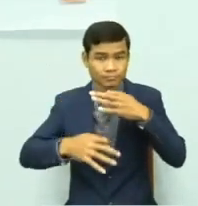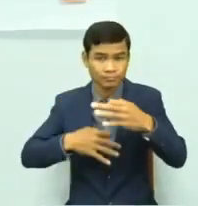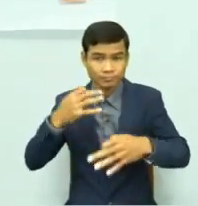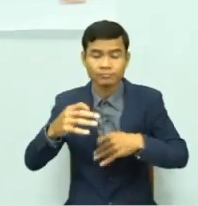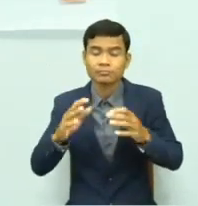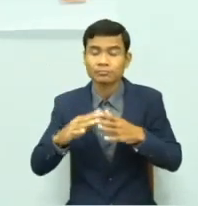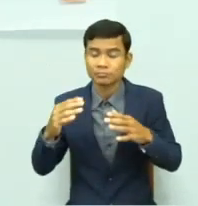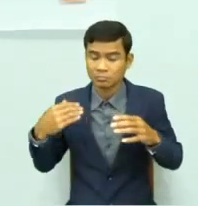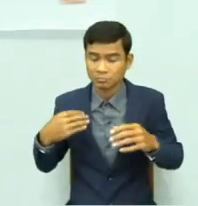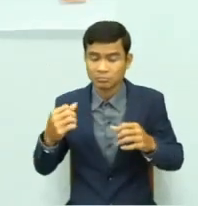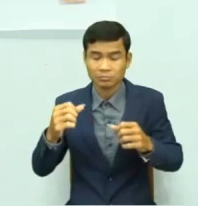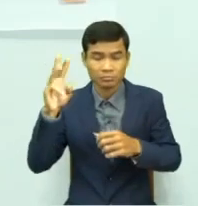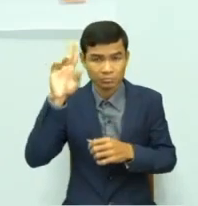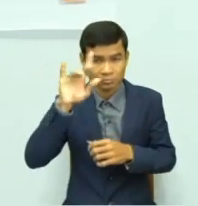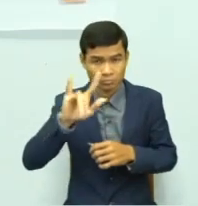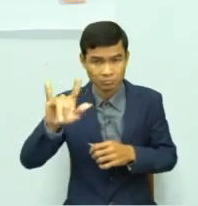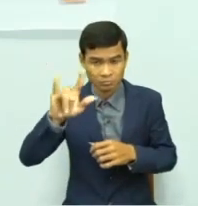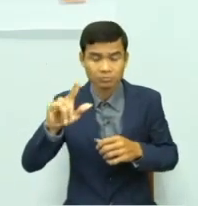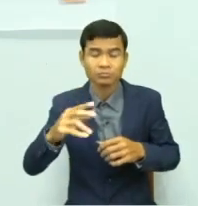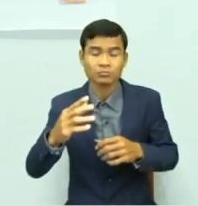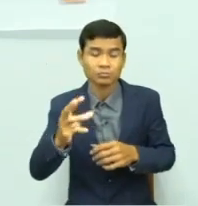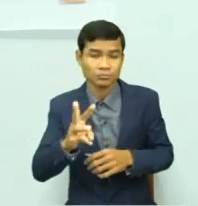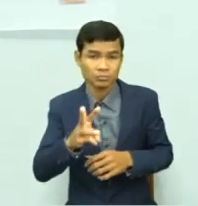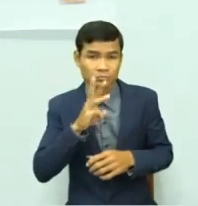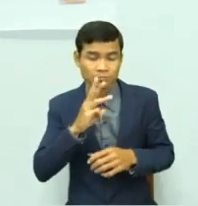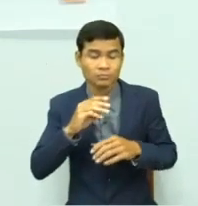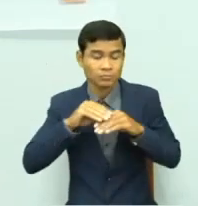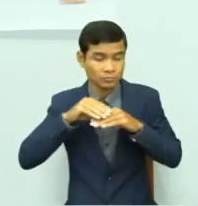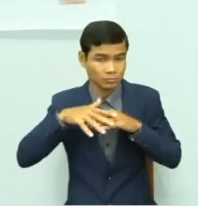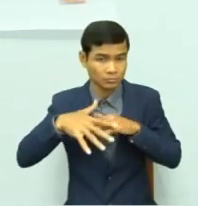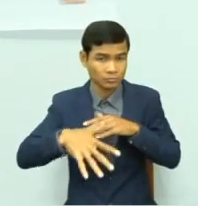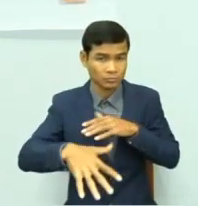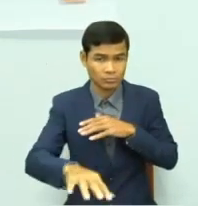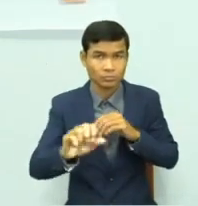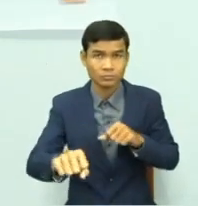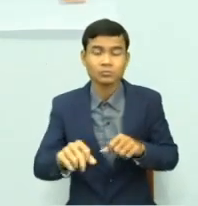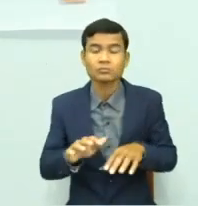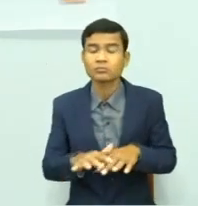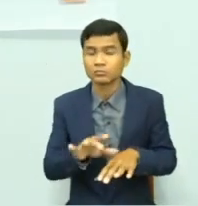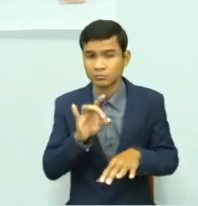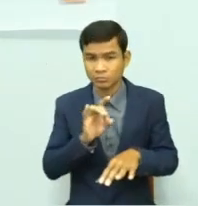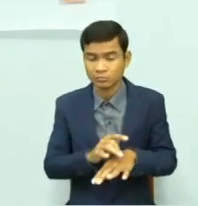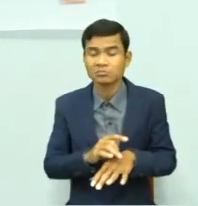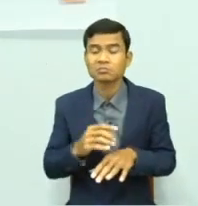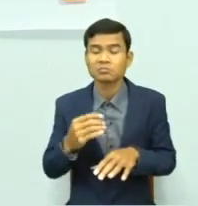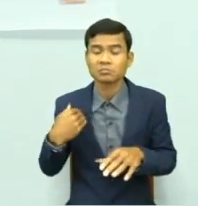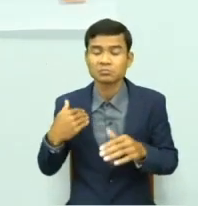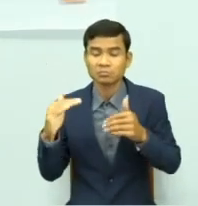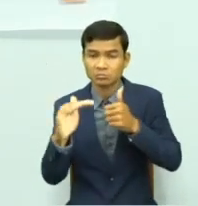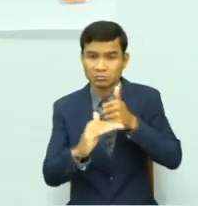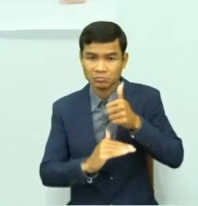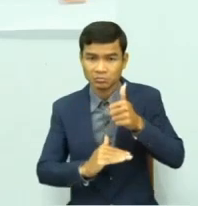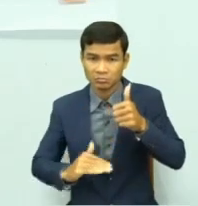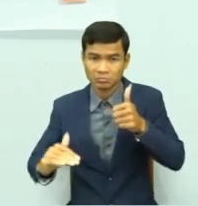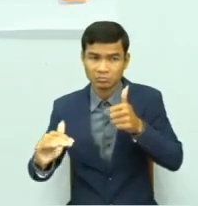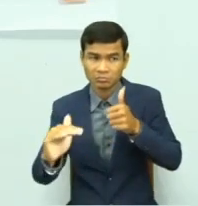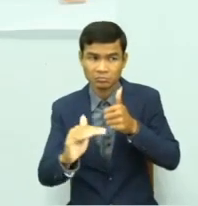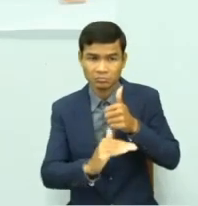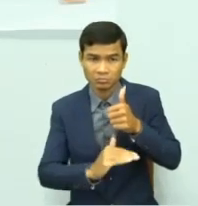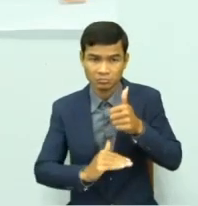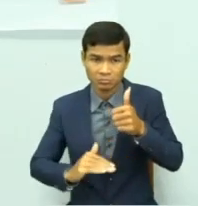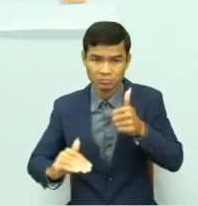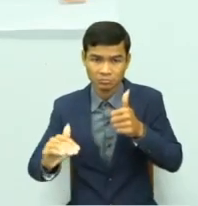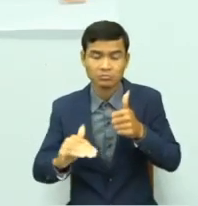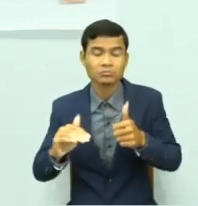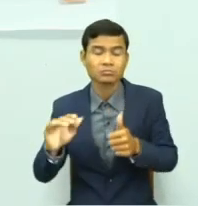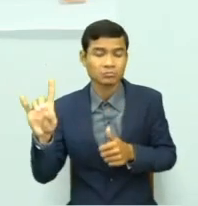nạ con về rí ạ ký sợ ní chả miền ở vậy tiệt con chả cứ miền chả xuống miền xuống cả